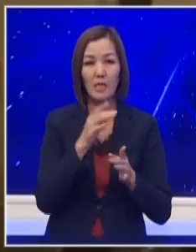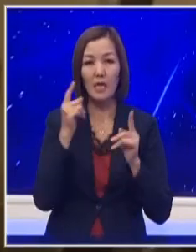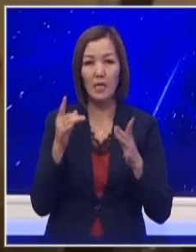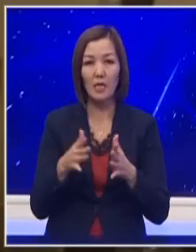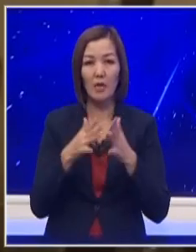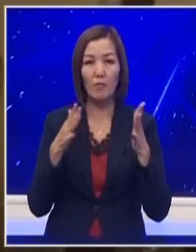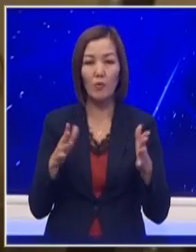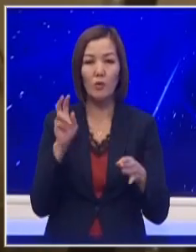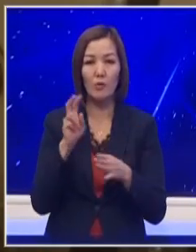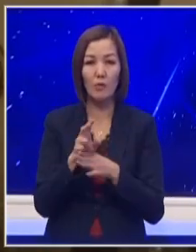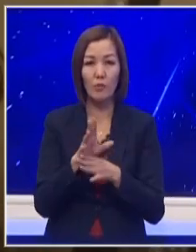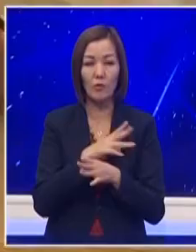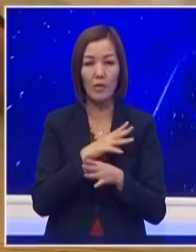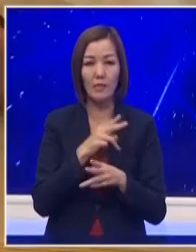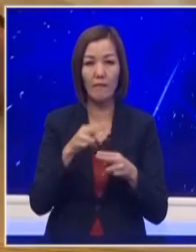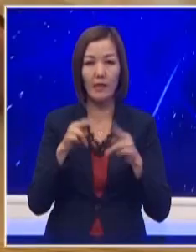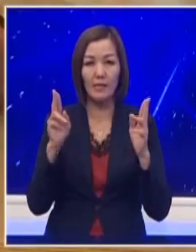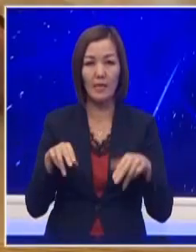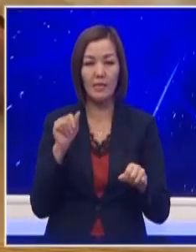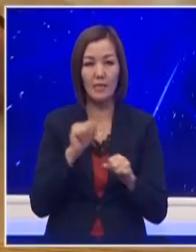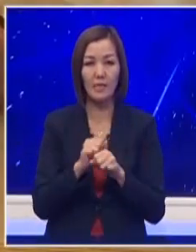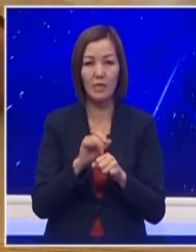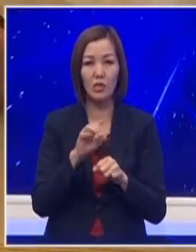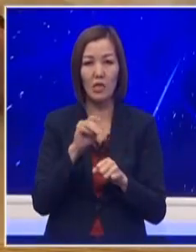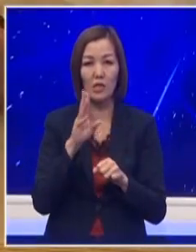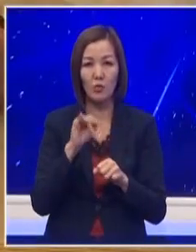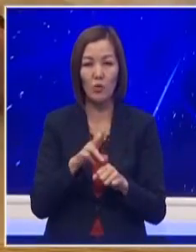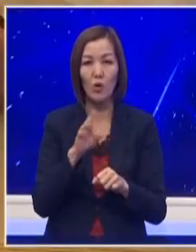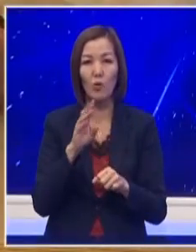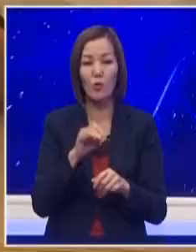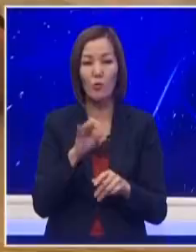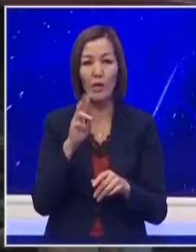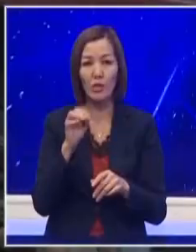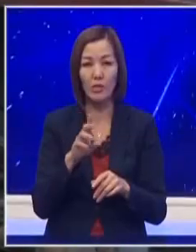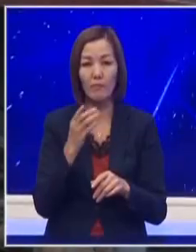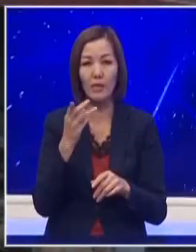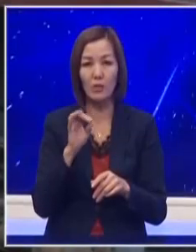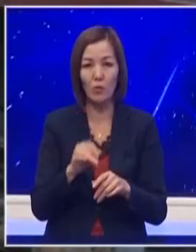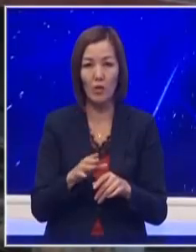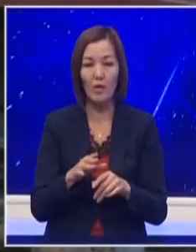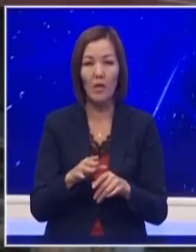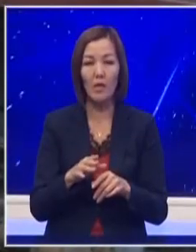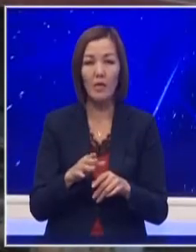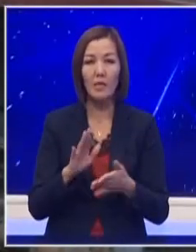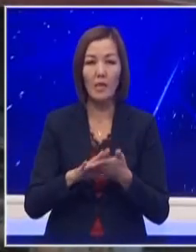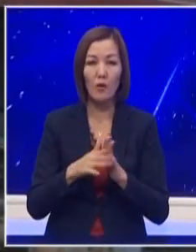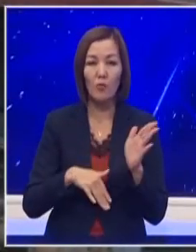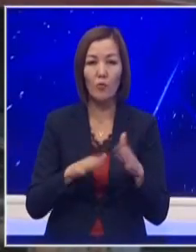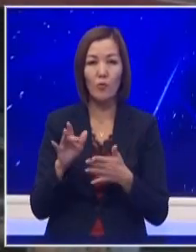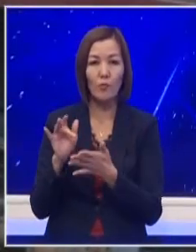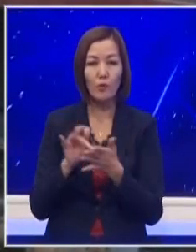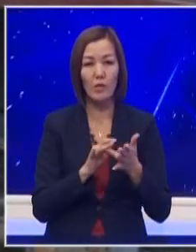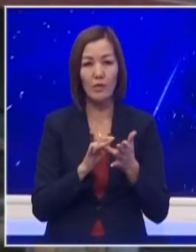наибольший поток пассажиров наблюдался на вокзалах станции жало на школьников Тума акши и без для удобства